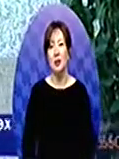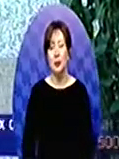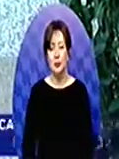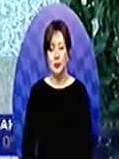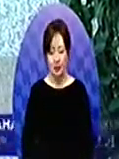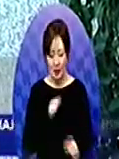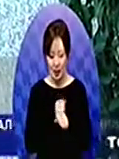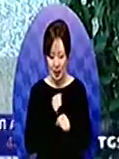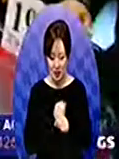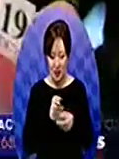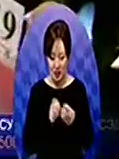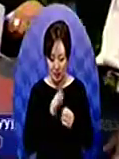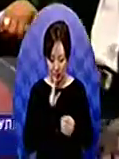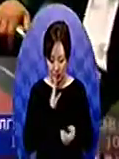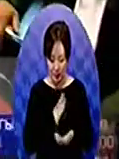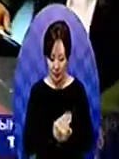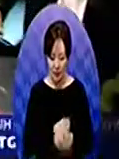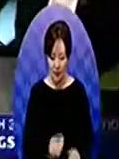ажиллагаа явагдана.